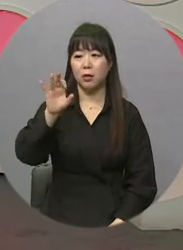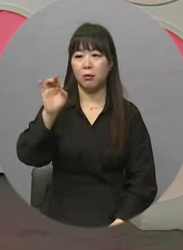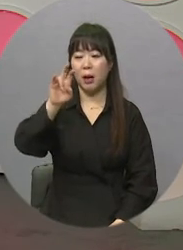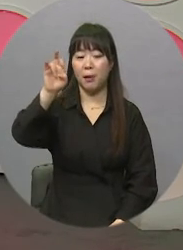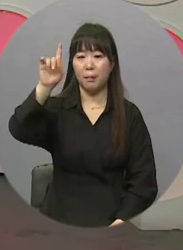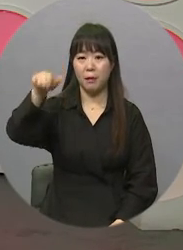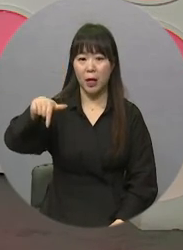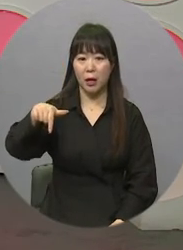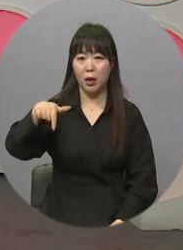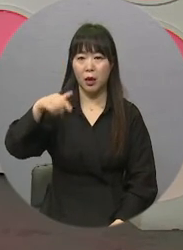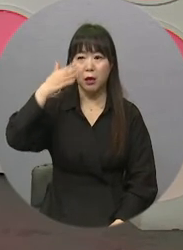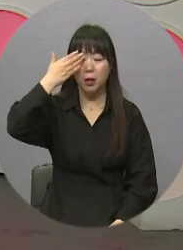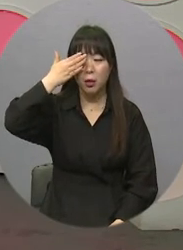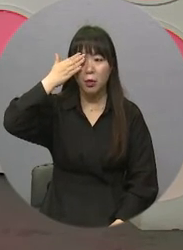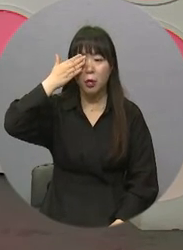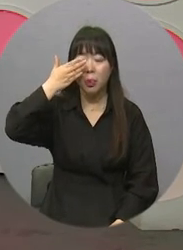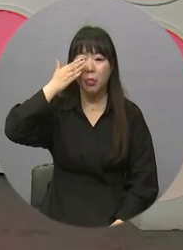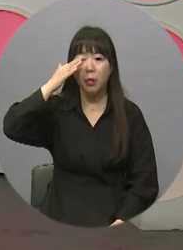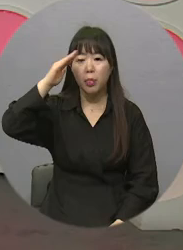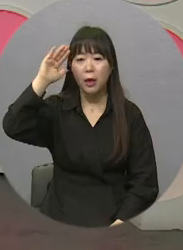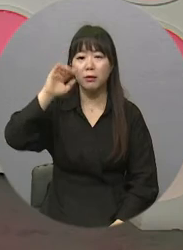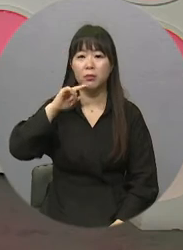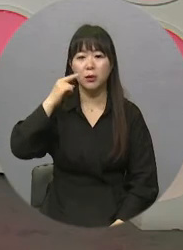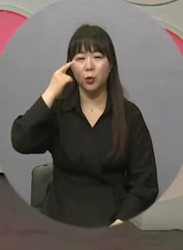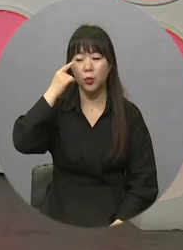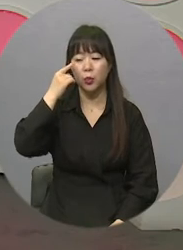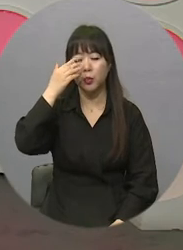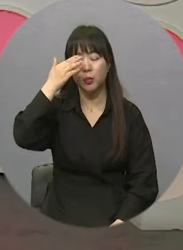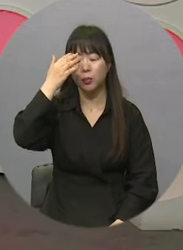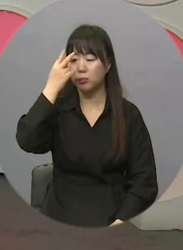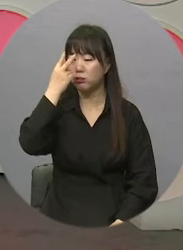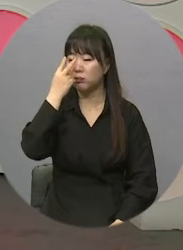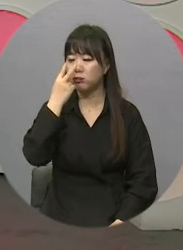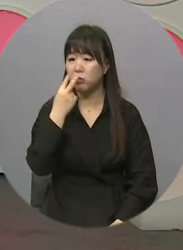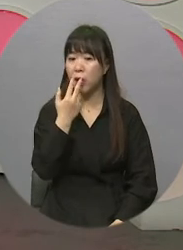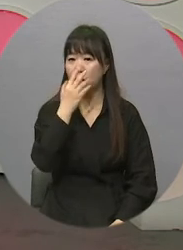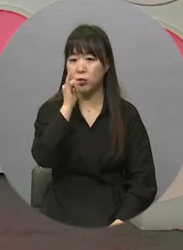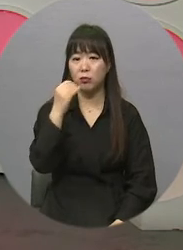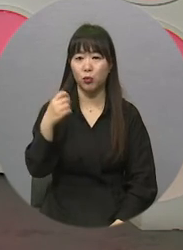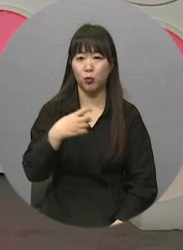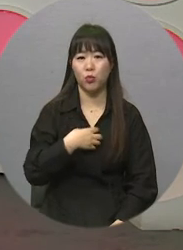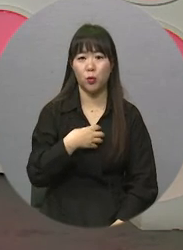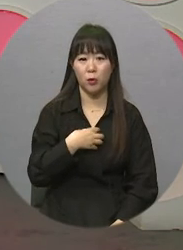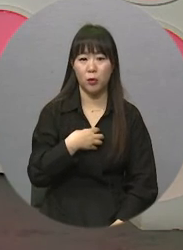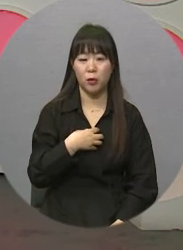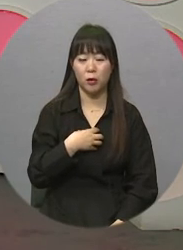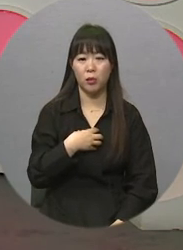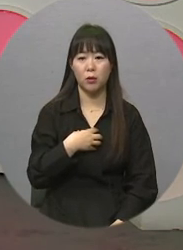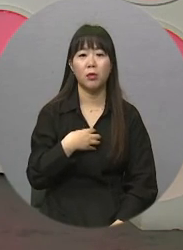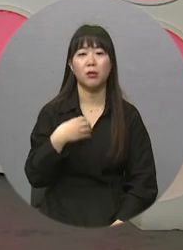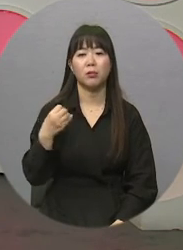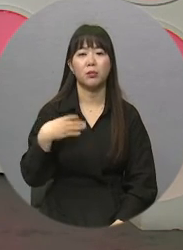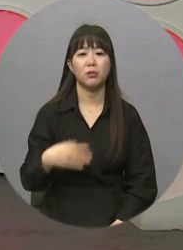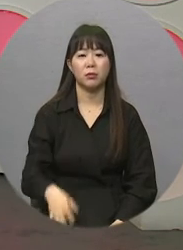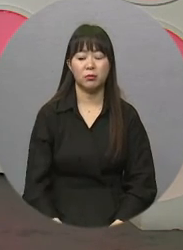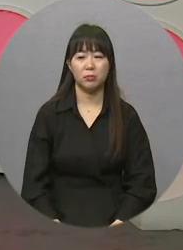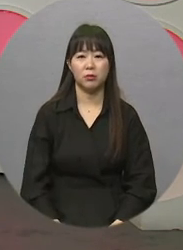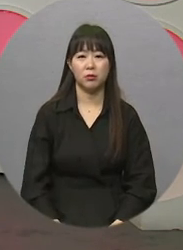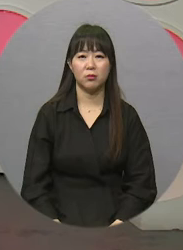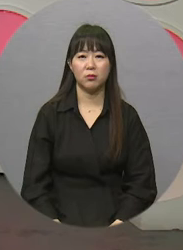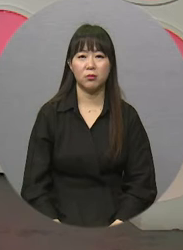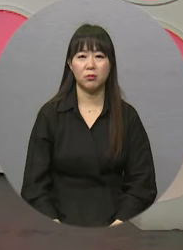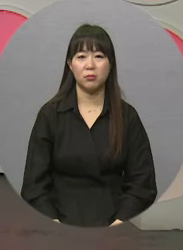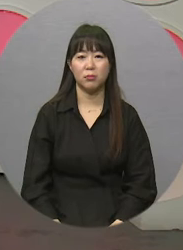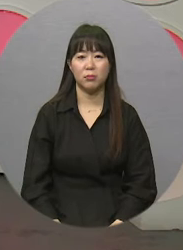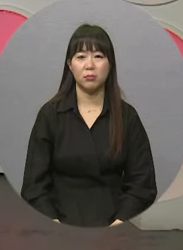지금 탈피가 되고 있는 거예요. 실명 위기까지 가는 거예요. 그래서 병을 키웠어요, 제가. 아이고, 그랬네요. 네. 그래요.